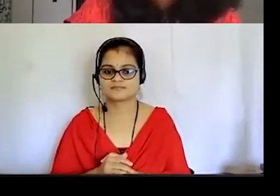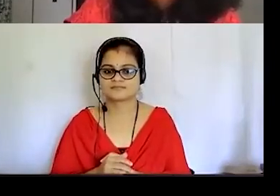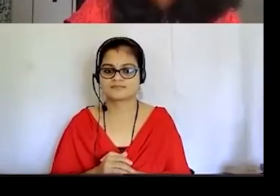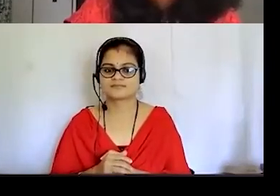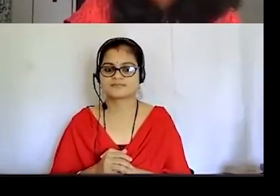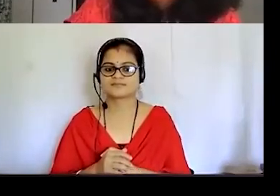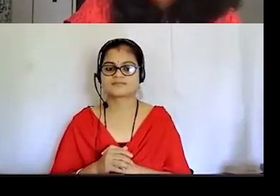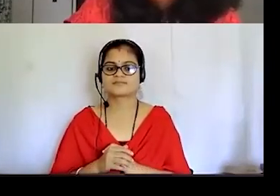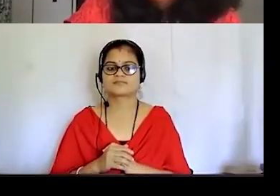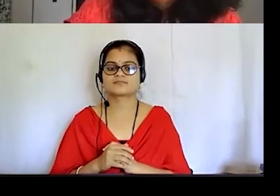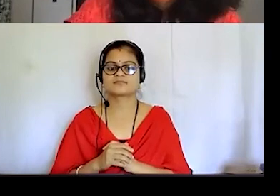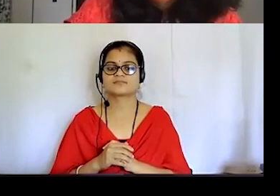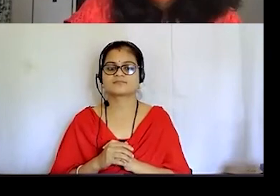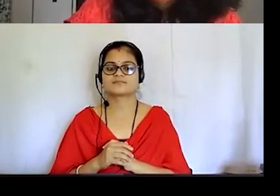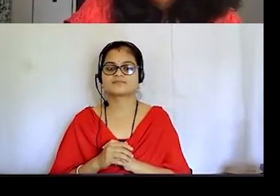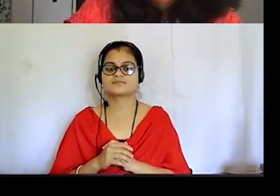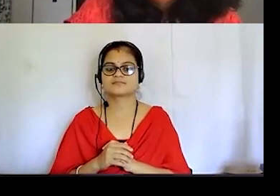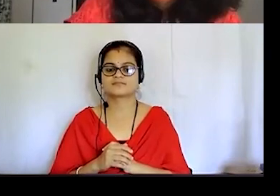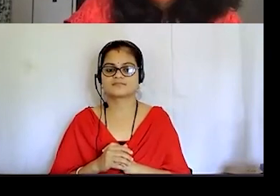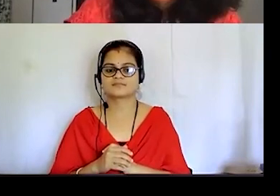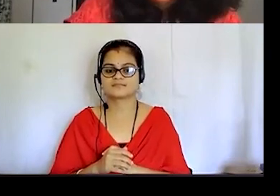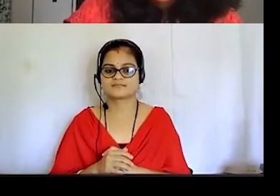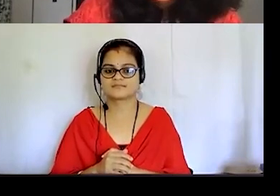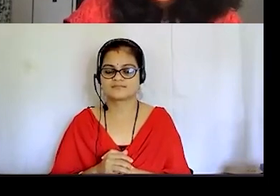ओ मेरे राम गाड़ी वाले